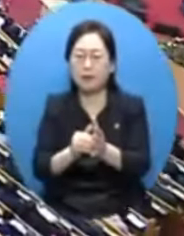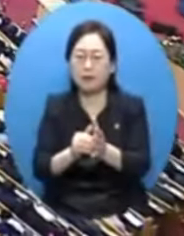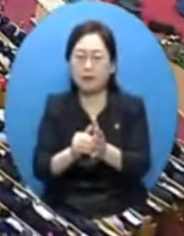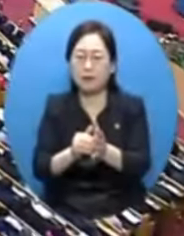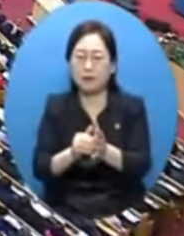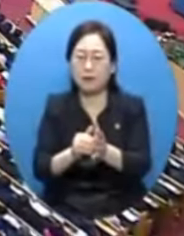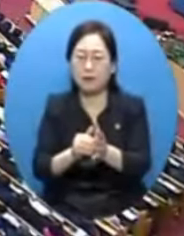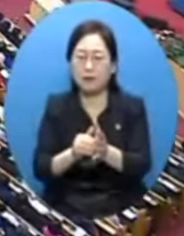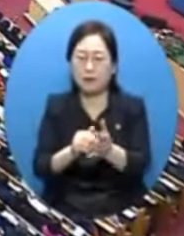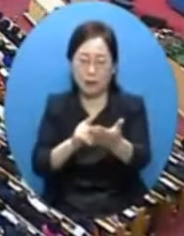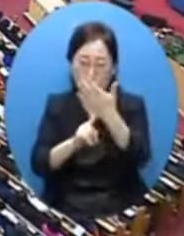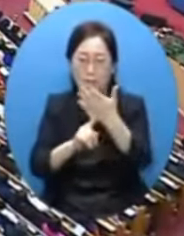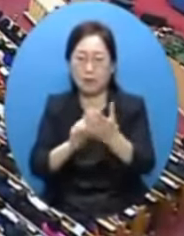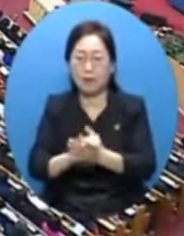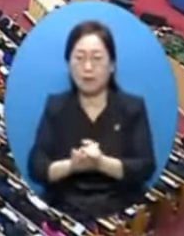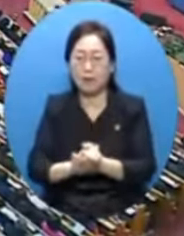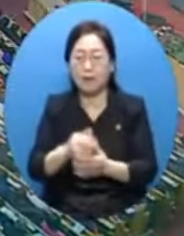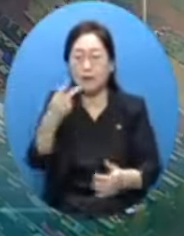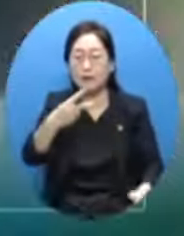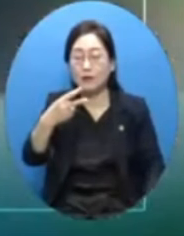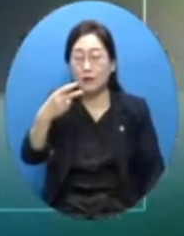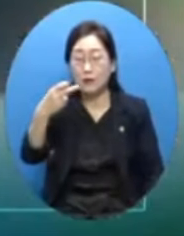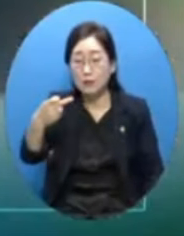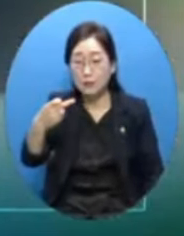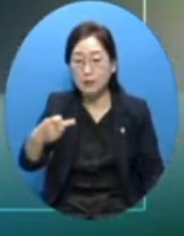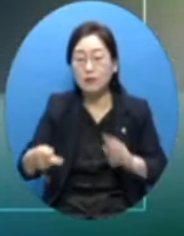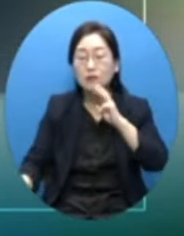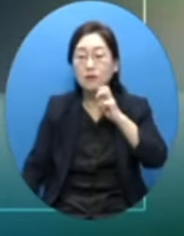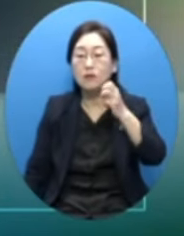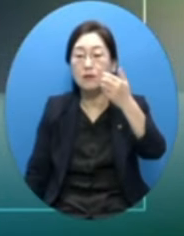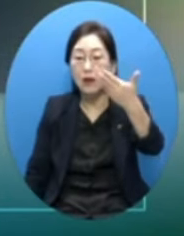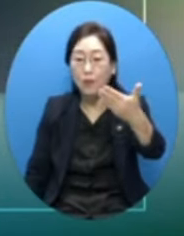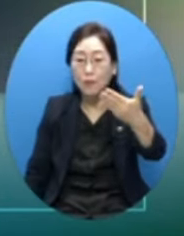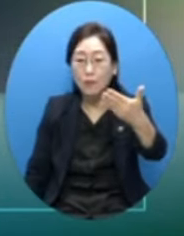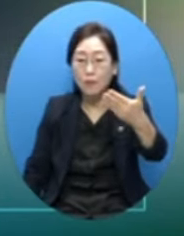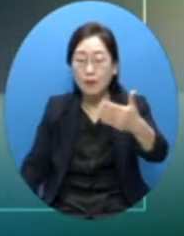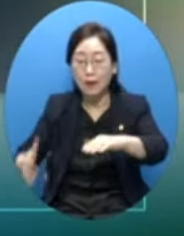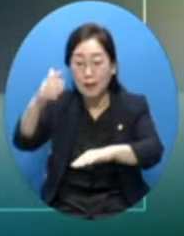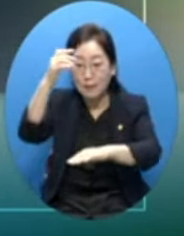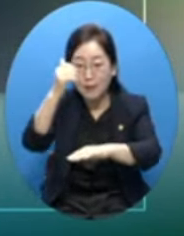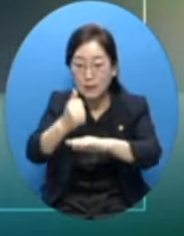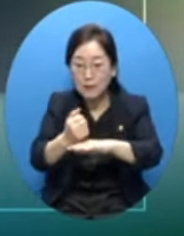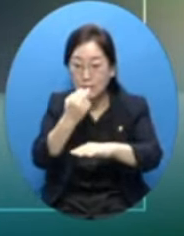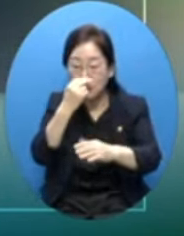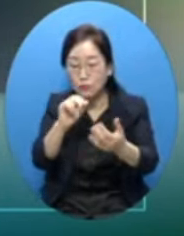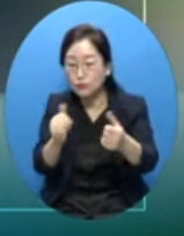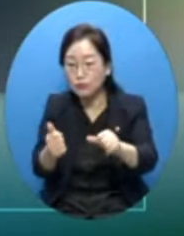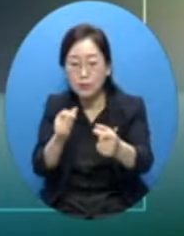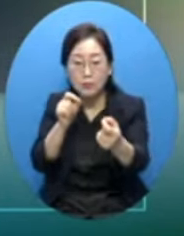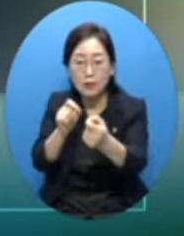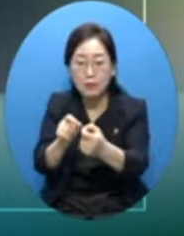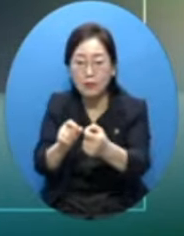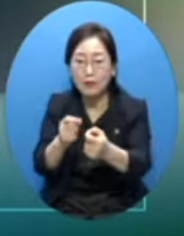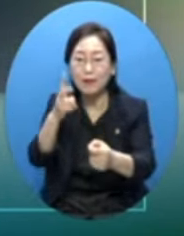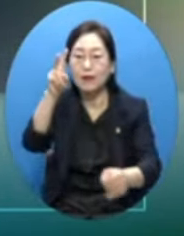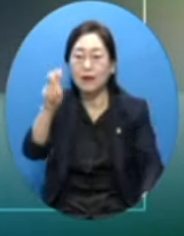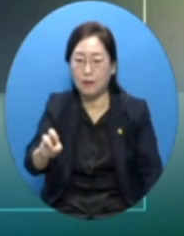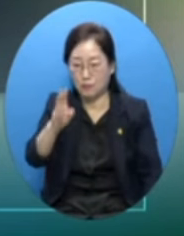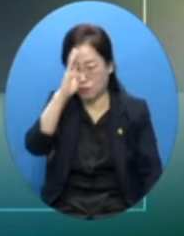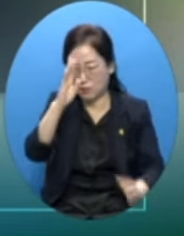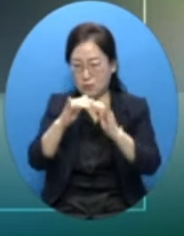말했습니다. 2012년 39살의 나이로 말기암 환자가 되었고 의사는 치료할 기회를 이미